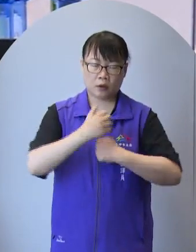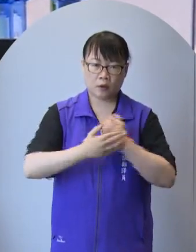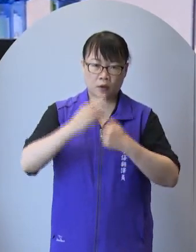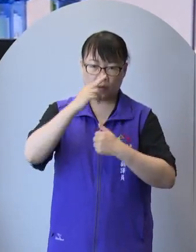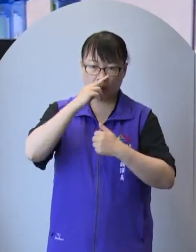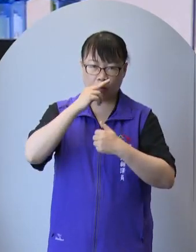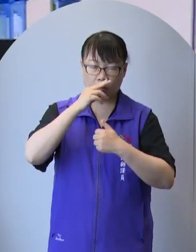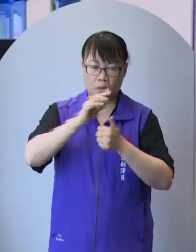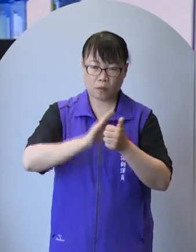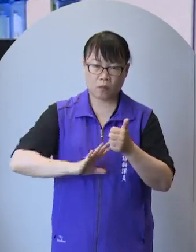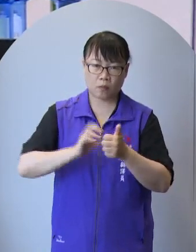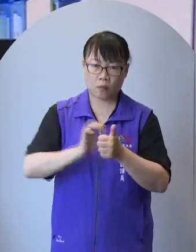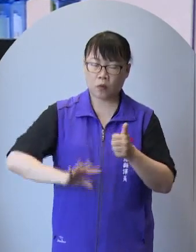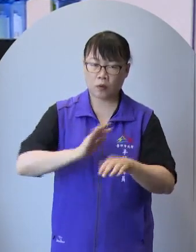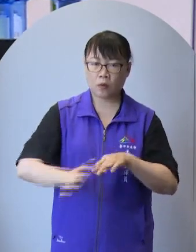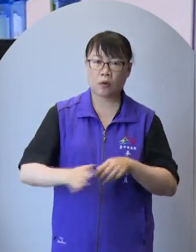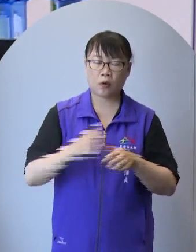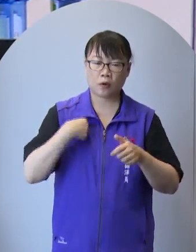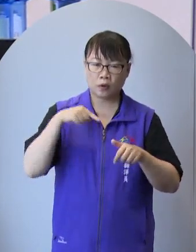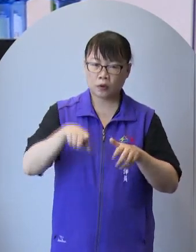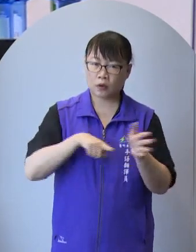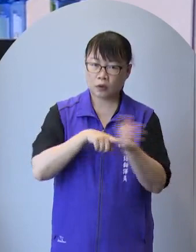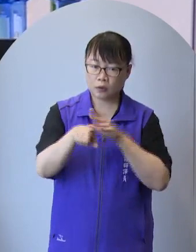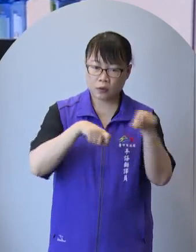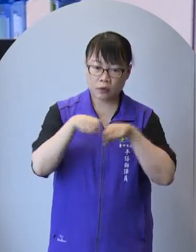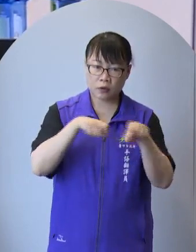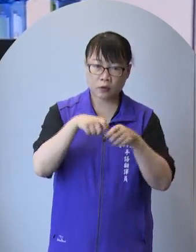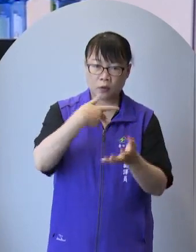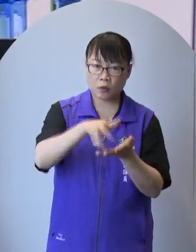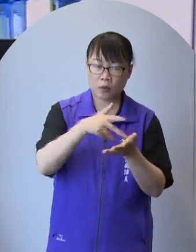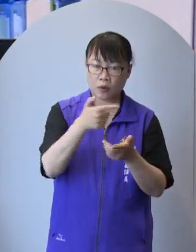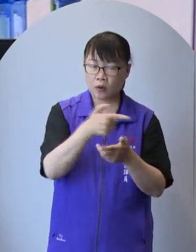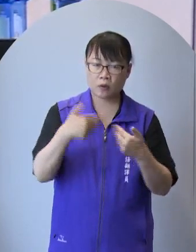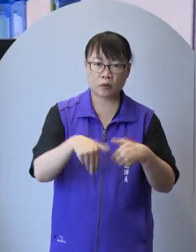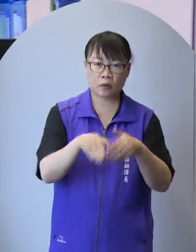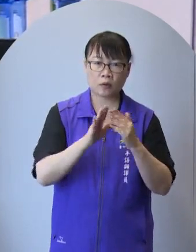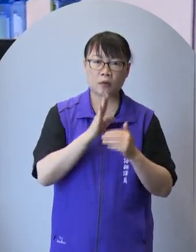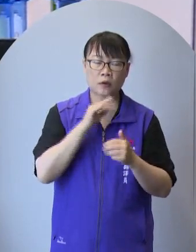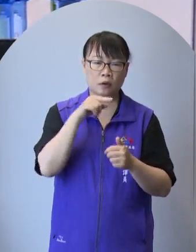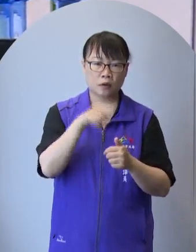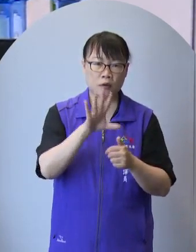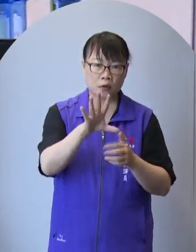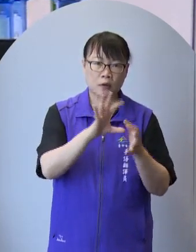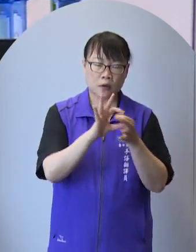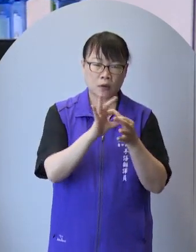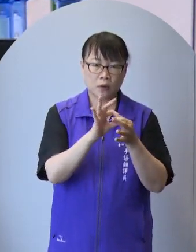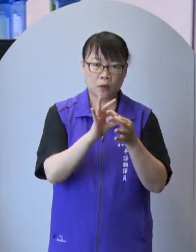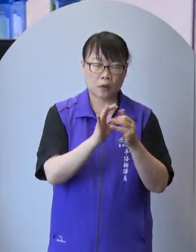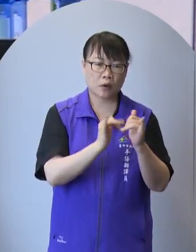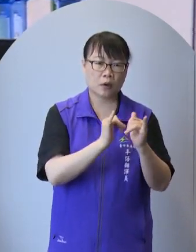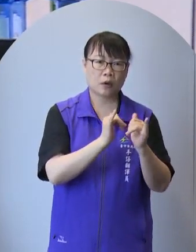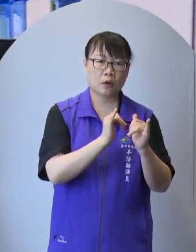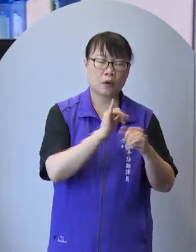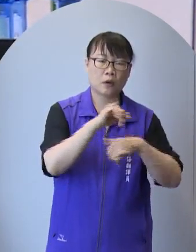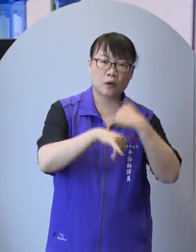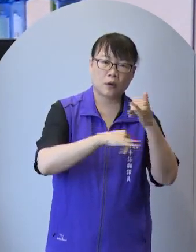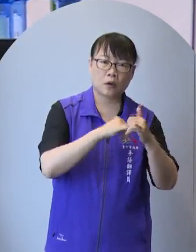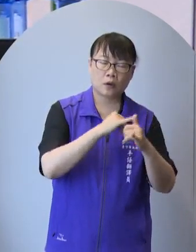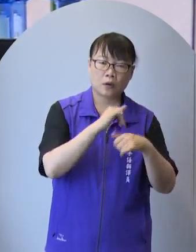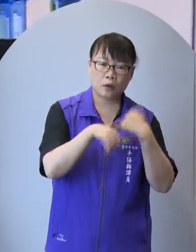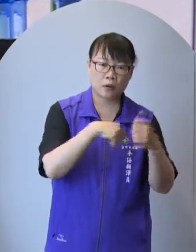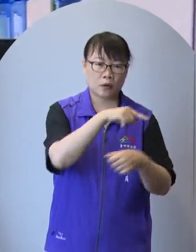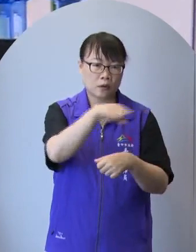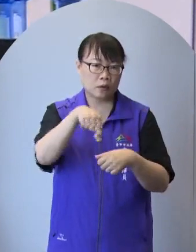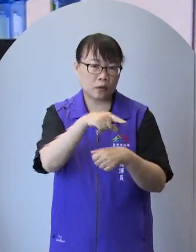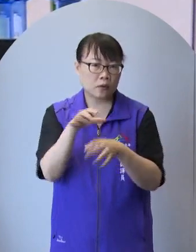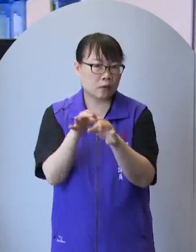这个专案报告非常非常重要，涉及到民众哈民生以及商家重大